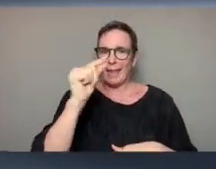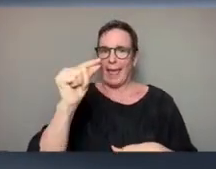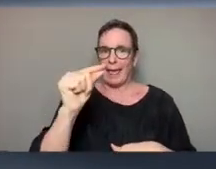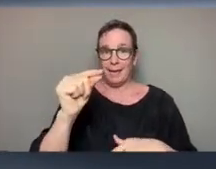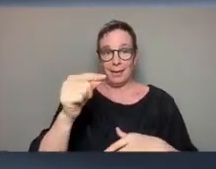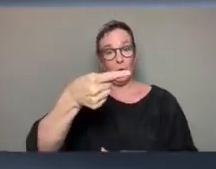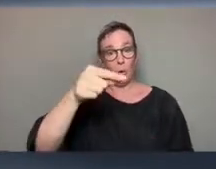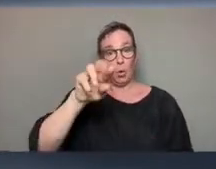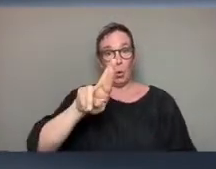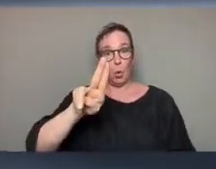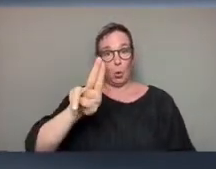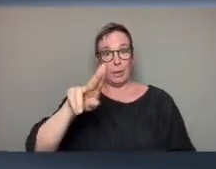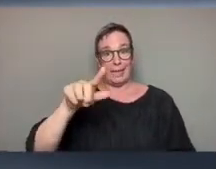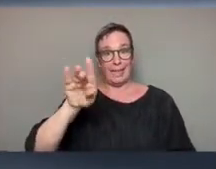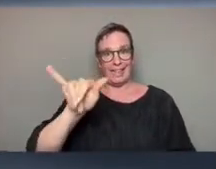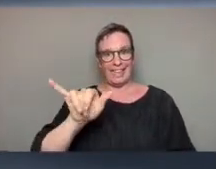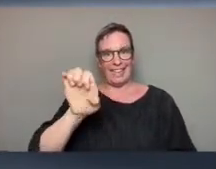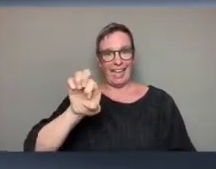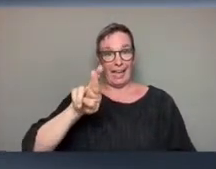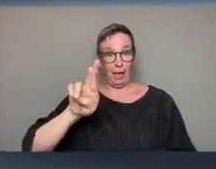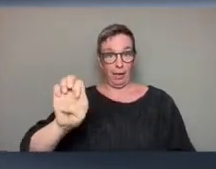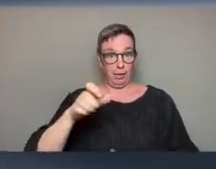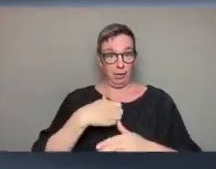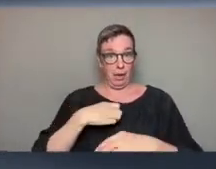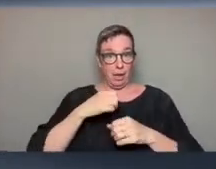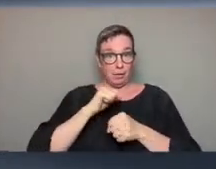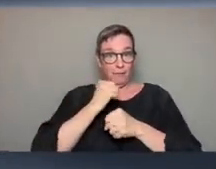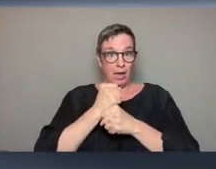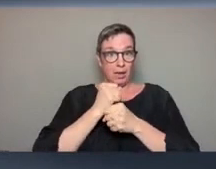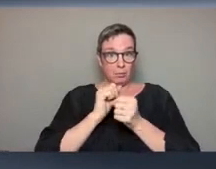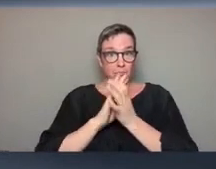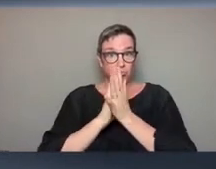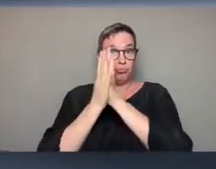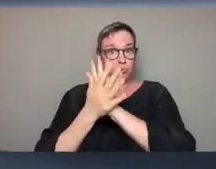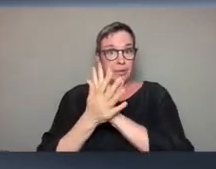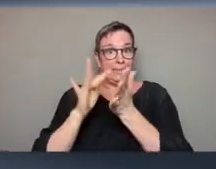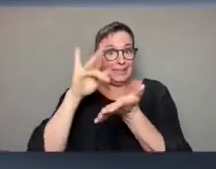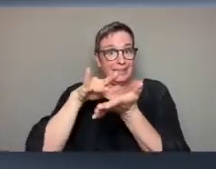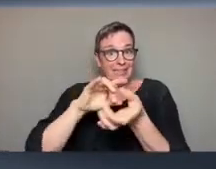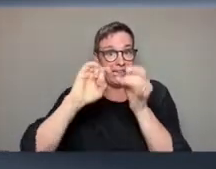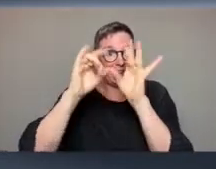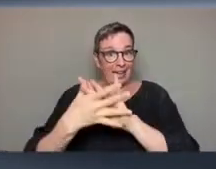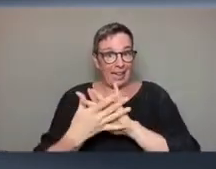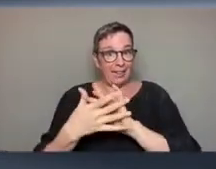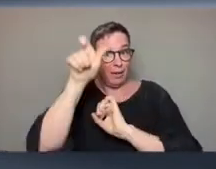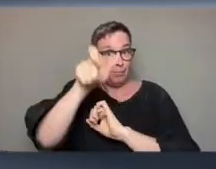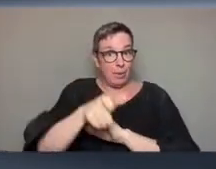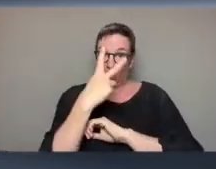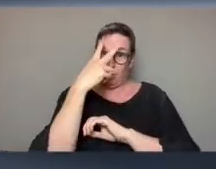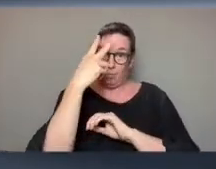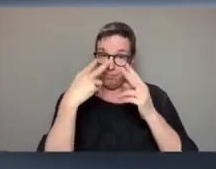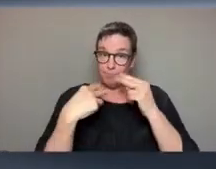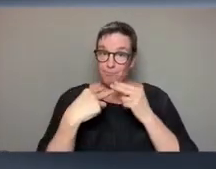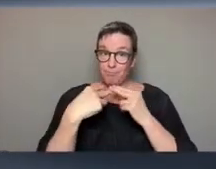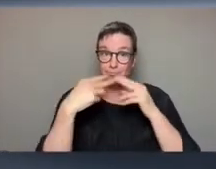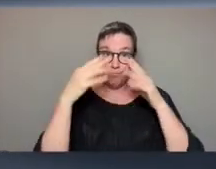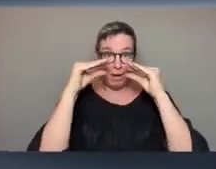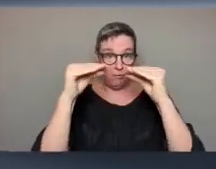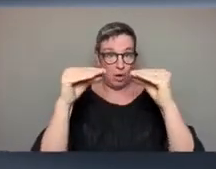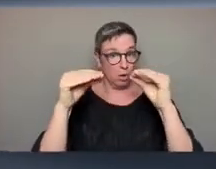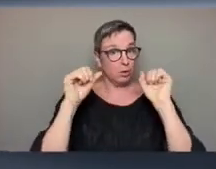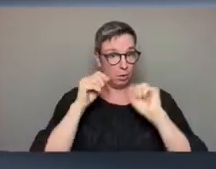retravaillé son site internet et qui est désormais accessible notamment pour les personnes malvoyantes. Ceci a